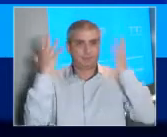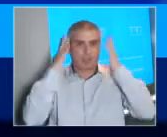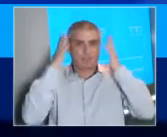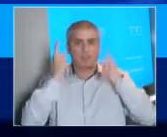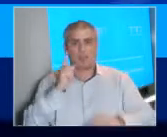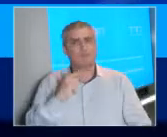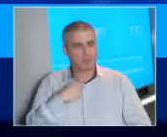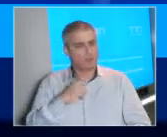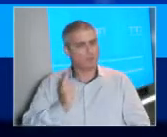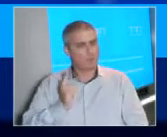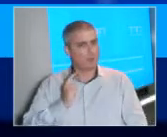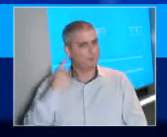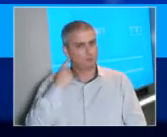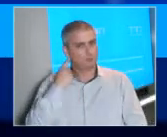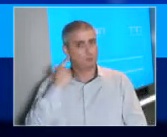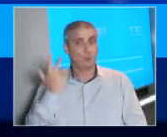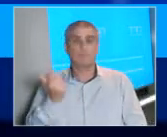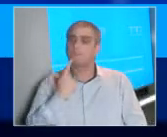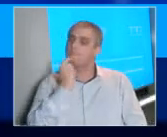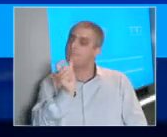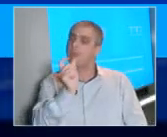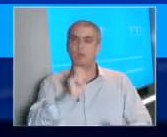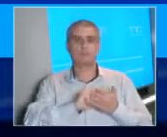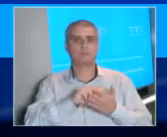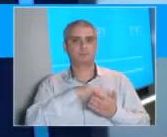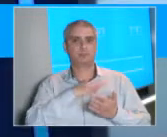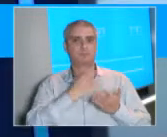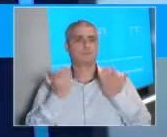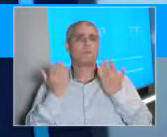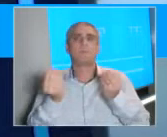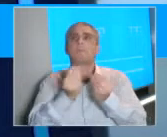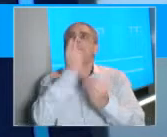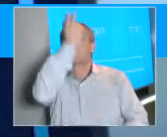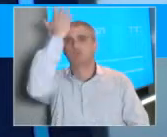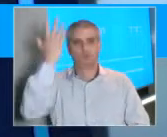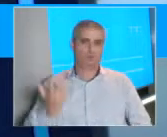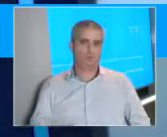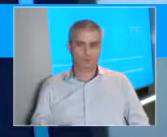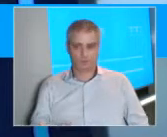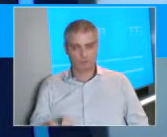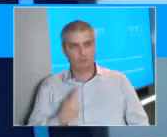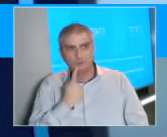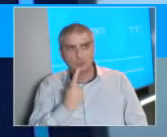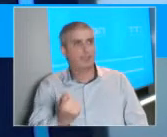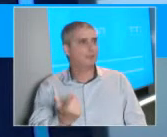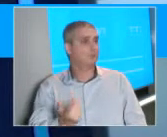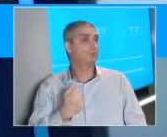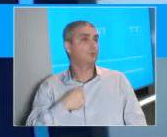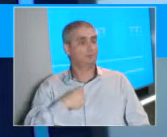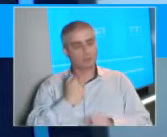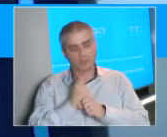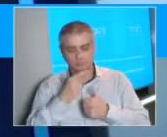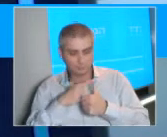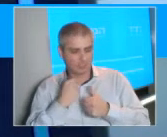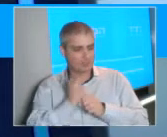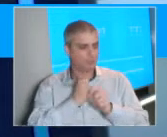לפאניקה, אבל אנחנו מחכים לשמוע איזה מילה ממשרד הבריאות, משהו. שיגידו לנו, תעשו